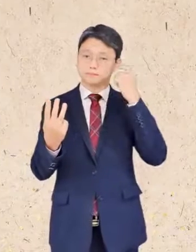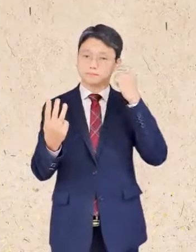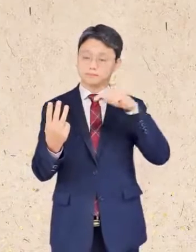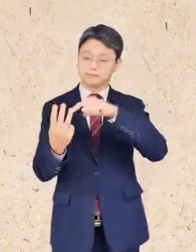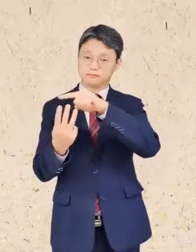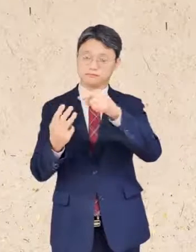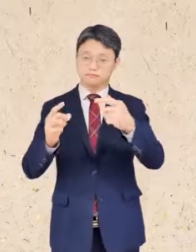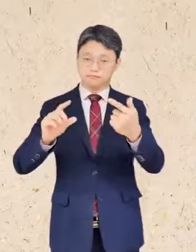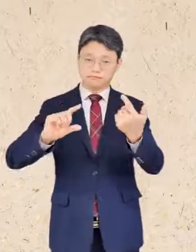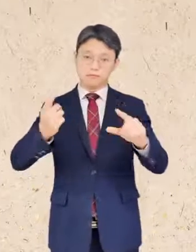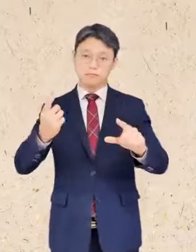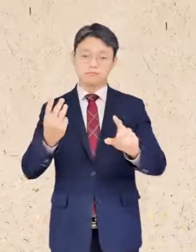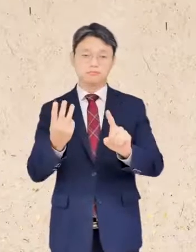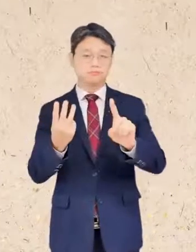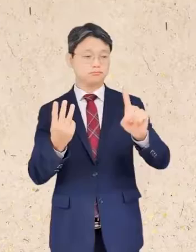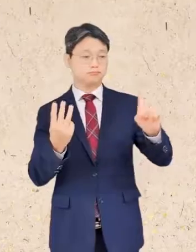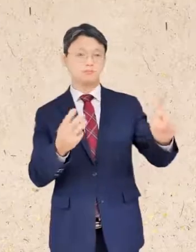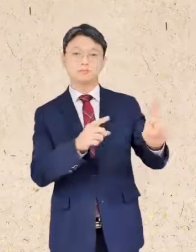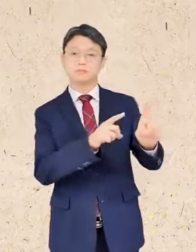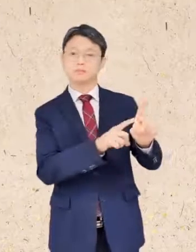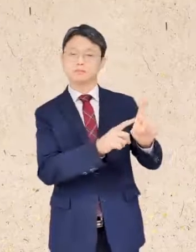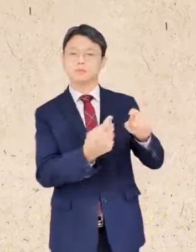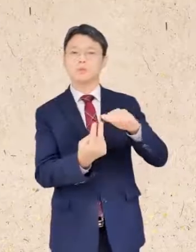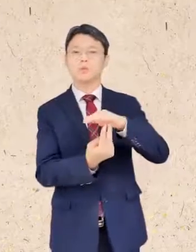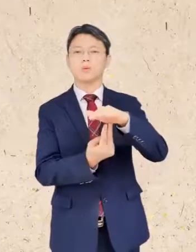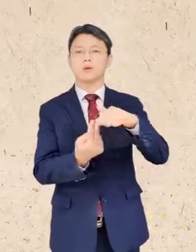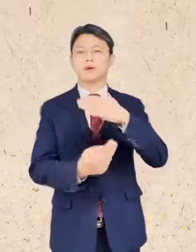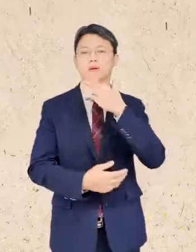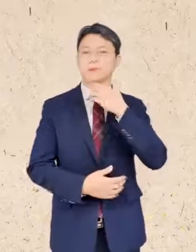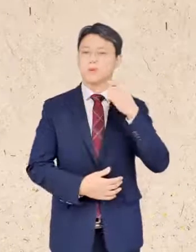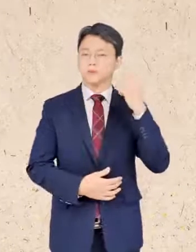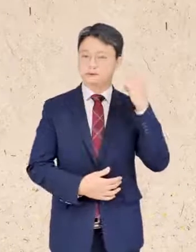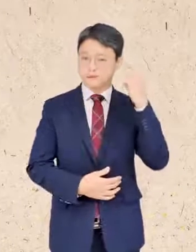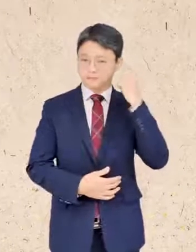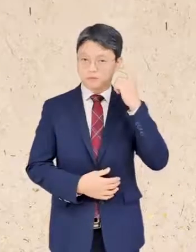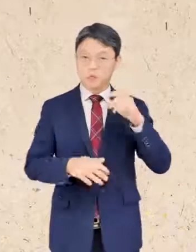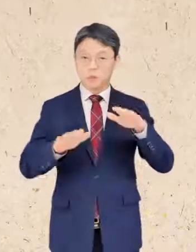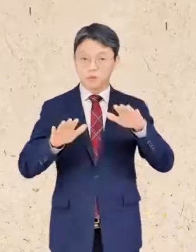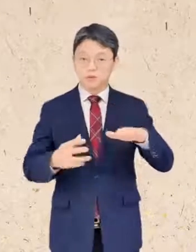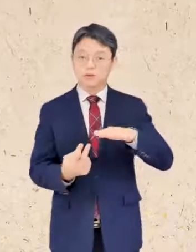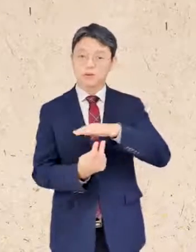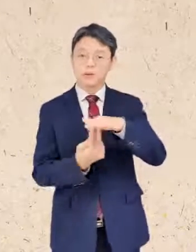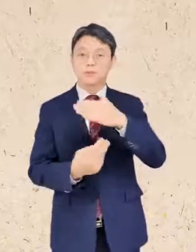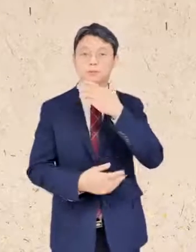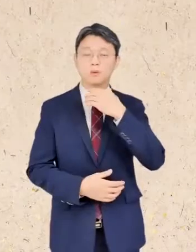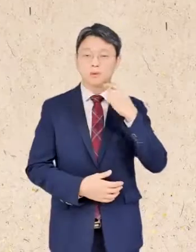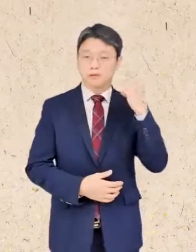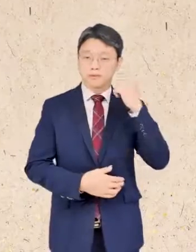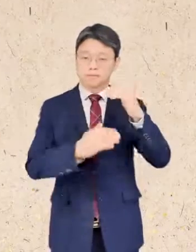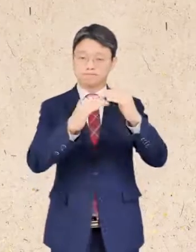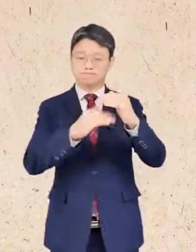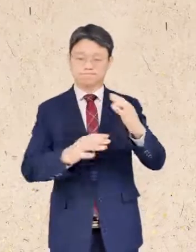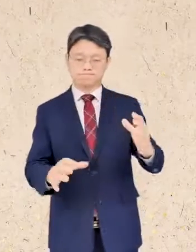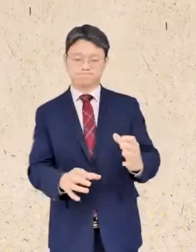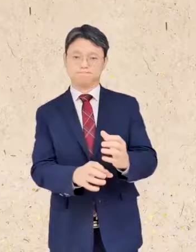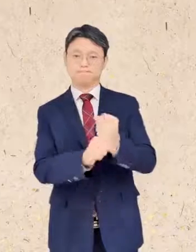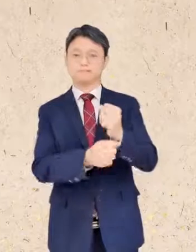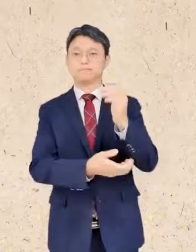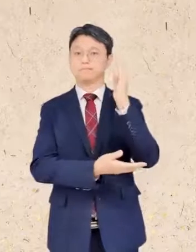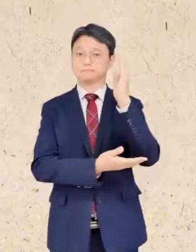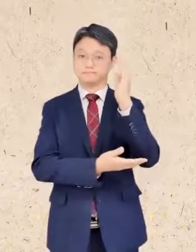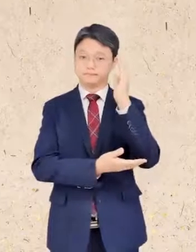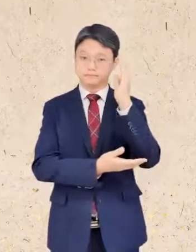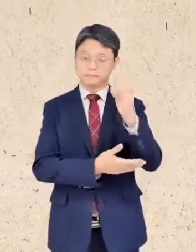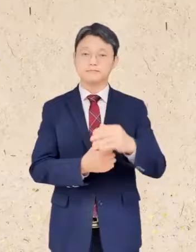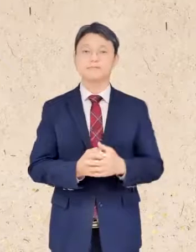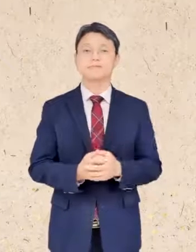하죠. 그런데 공관복음과는 구별된 또 하나의 복음서인 요한복음, 오늘은 요한복음의 전체 내용을 함께